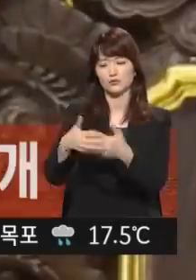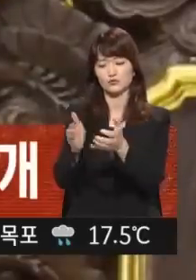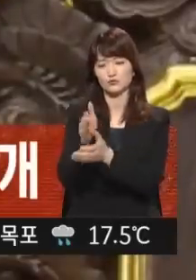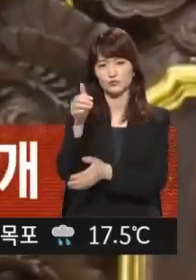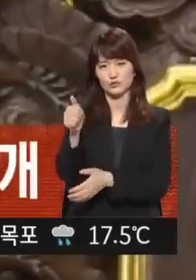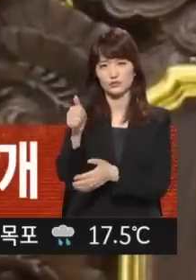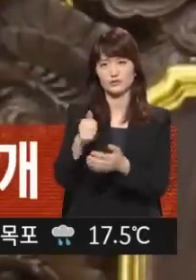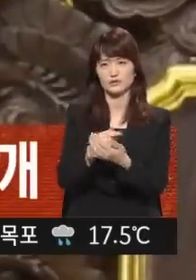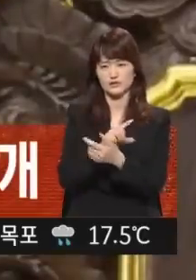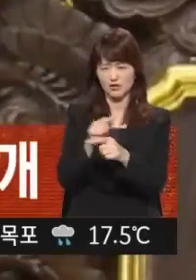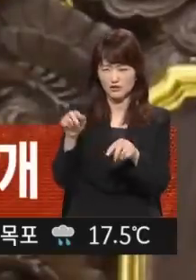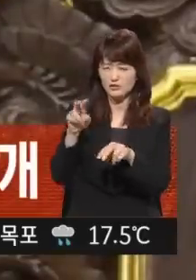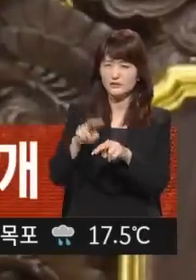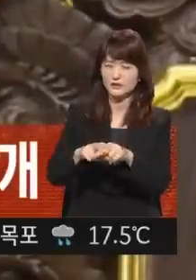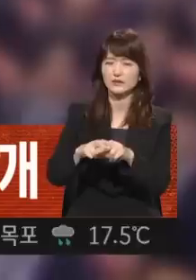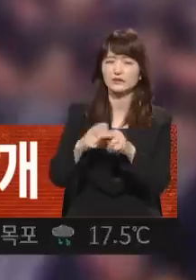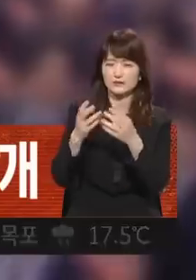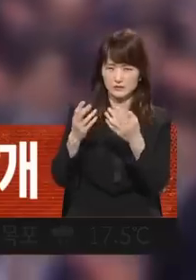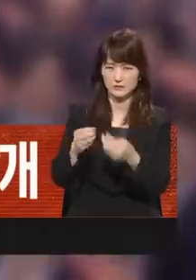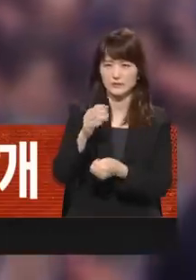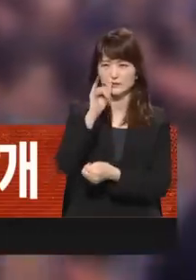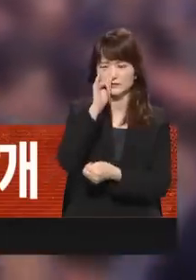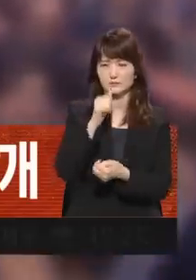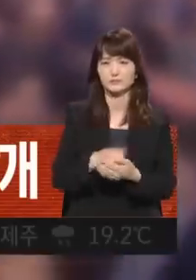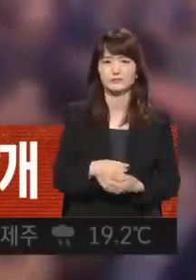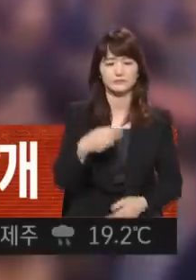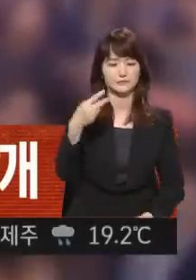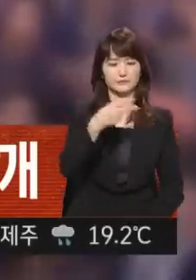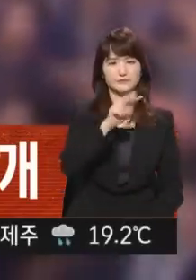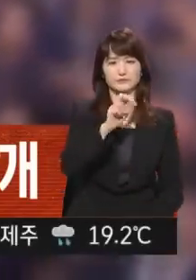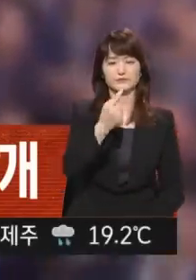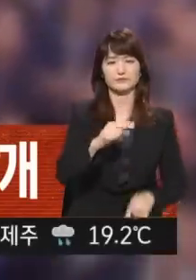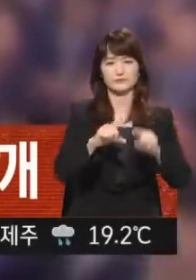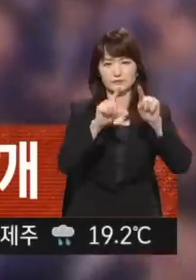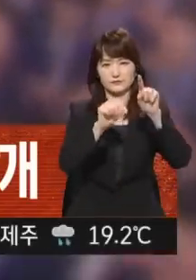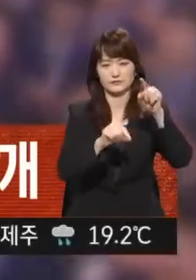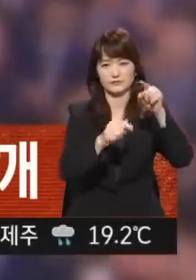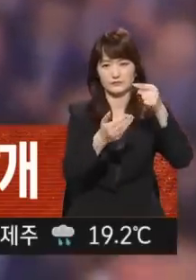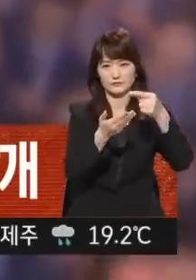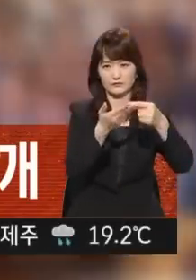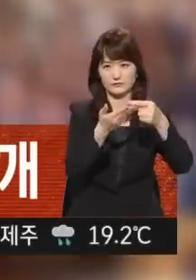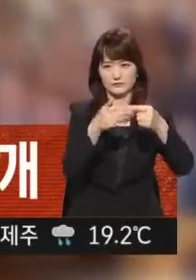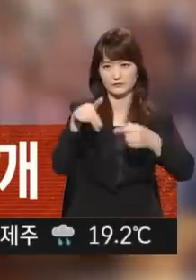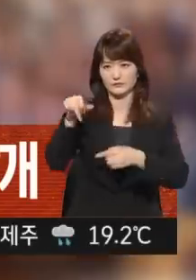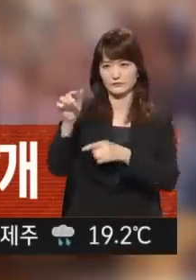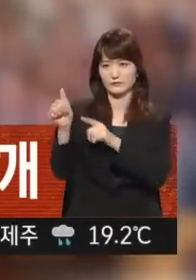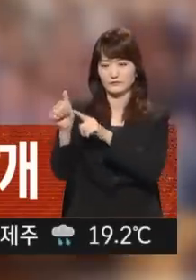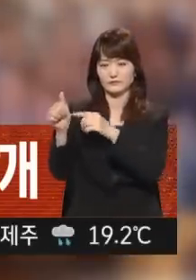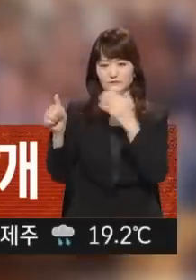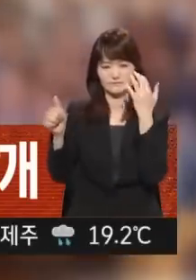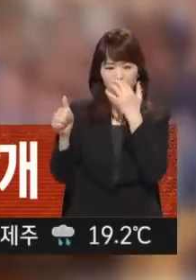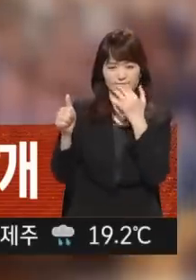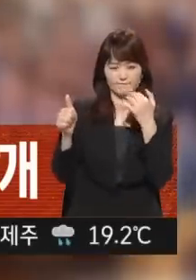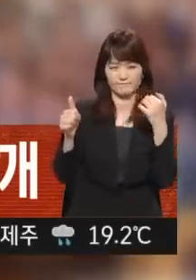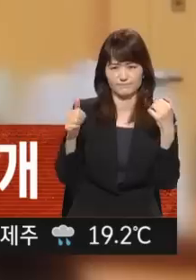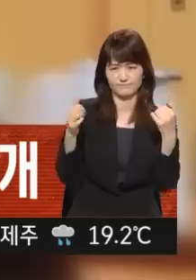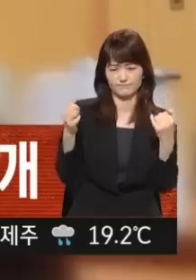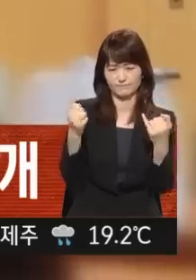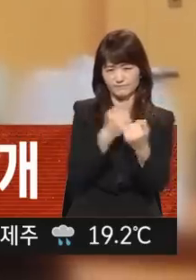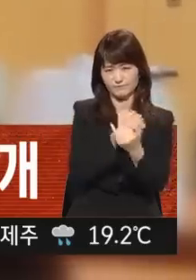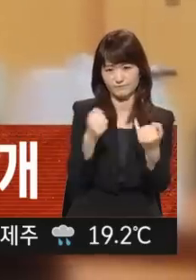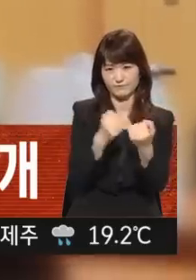뭐 별별 벼슬이 다 있네요 그런데 2021년 초에이 증명서에게 성폭행을 당했다라고 호소한